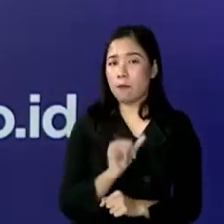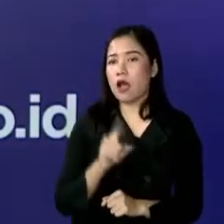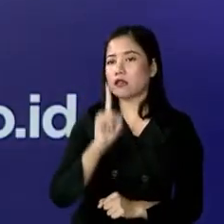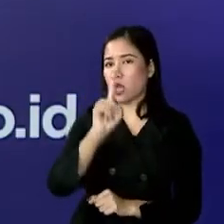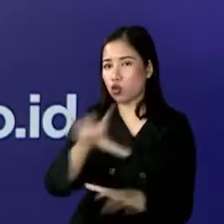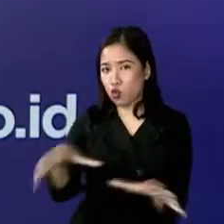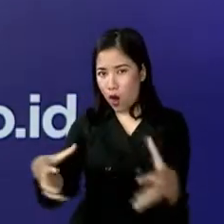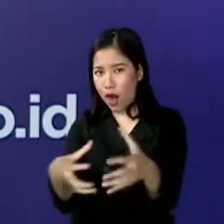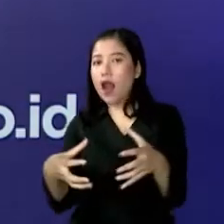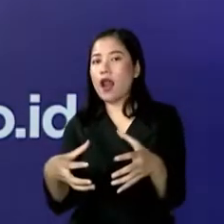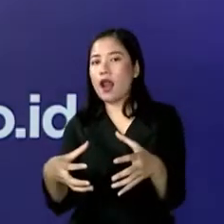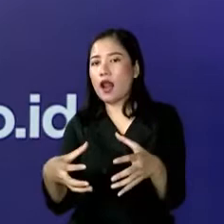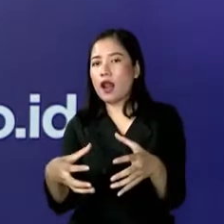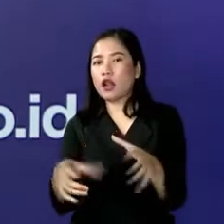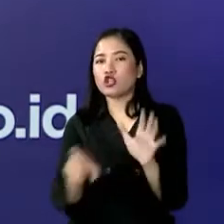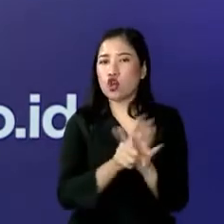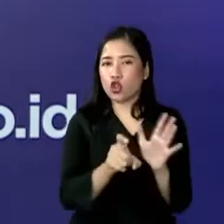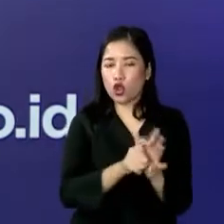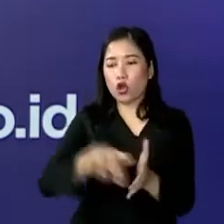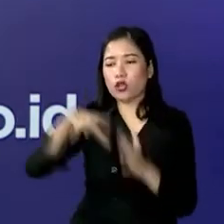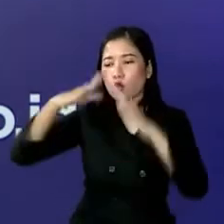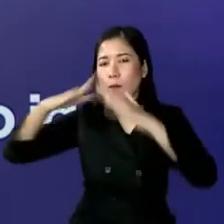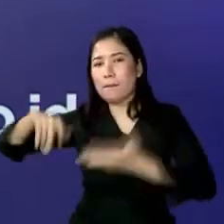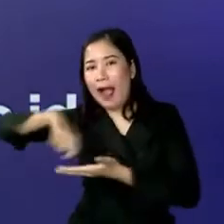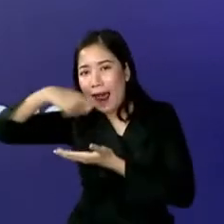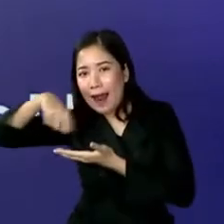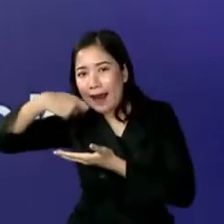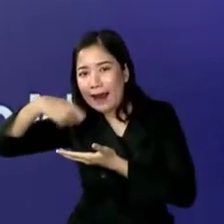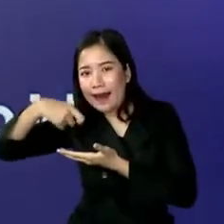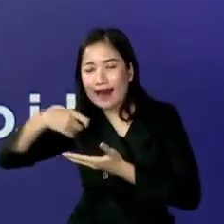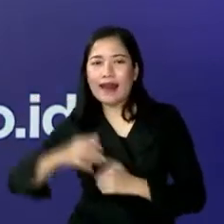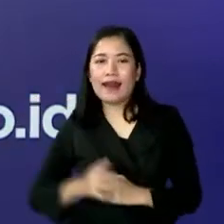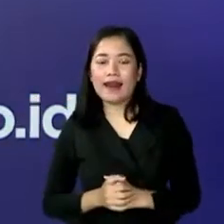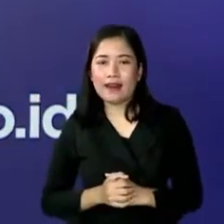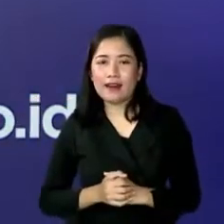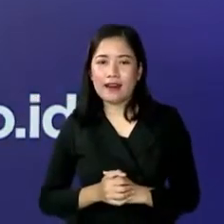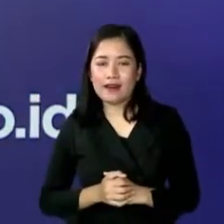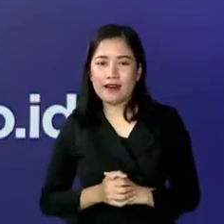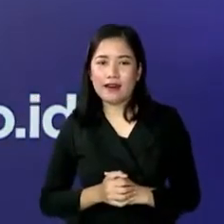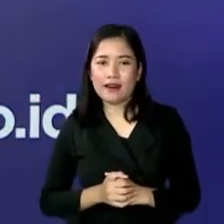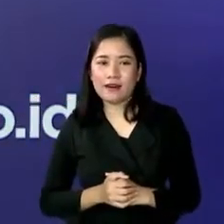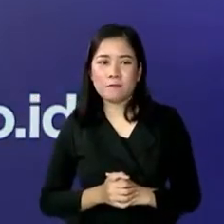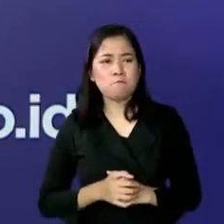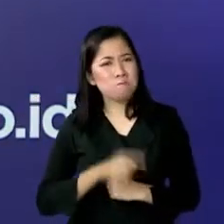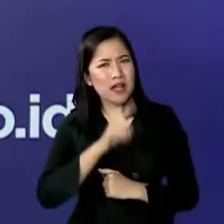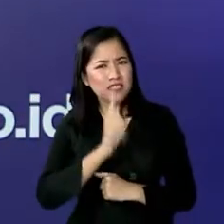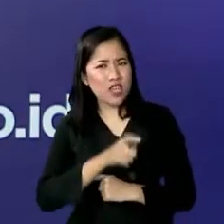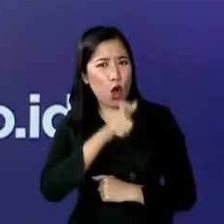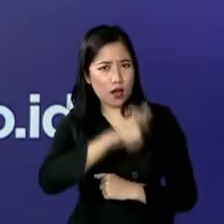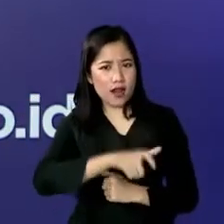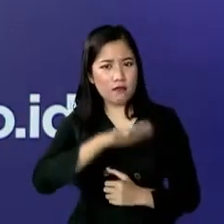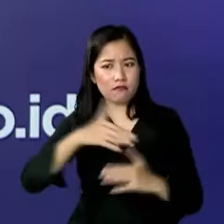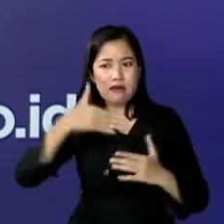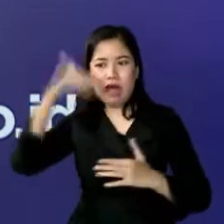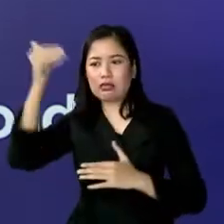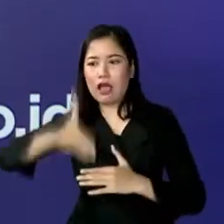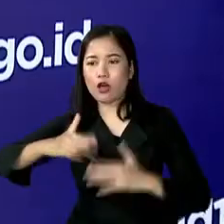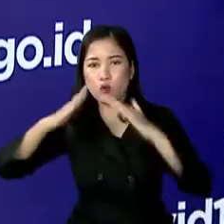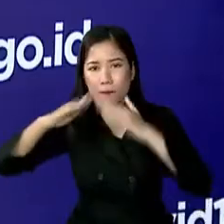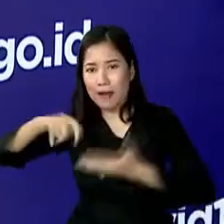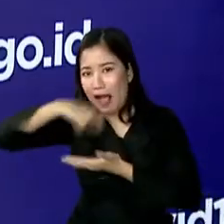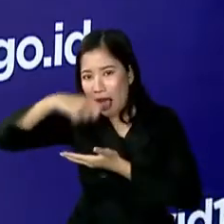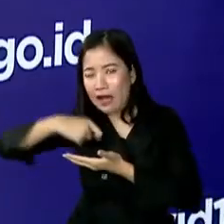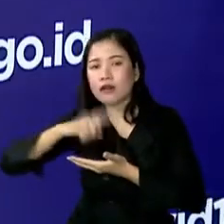ruangan di restoran bisa dikatakan seperti itu mau tidak mau orang pasti membuka masker Iya Tolong